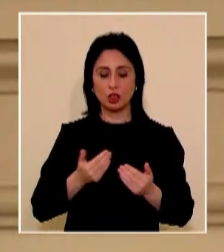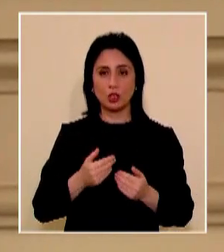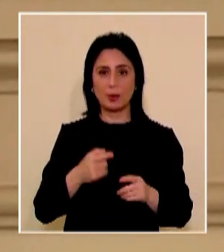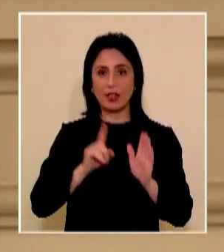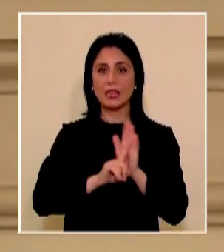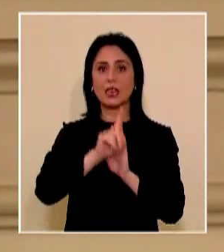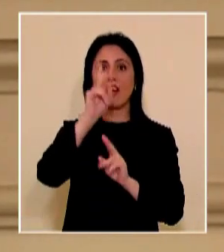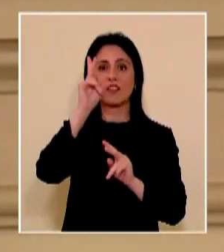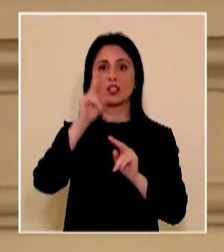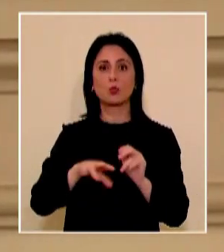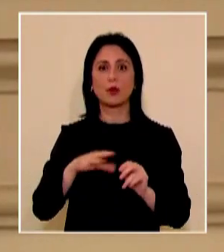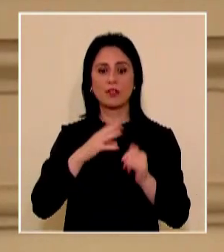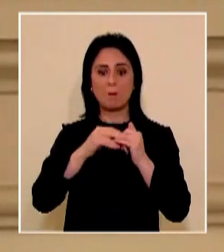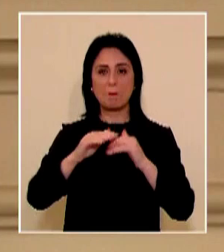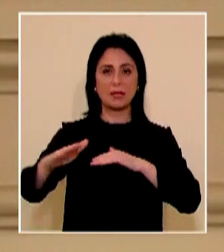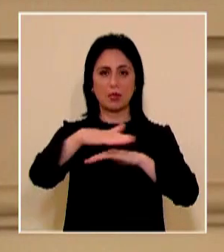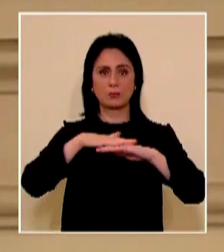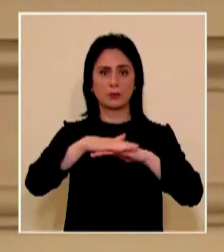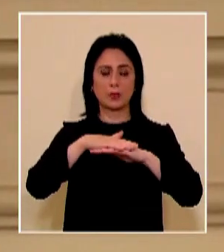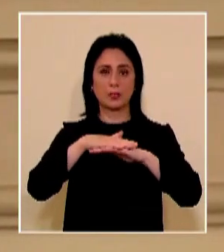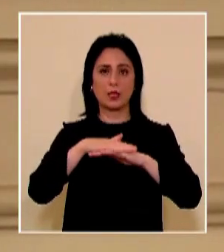i tą rosyjską okupację, która